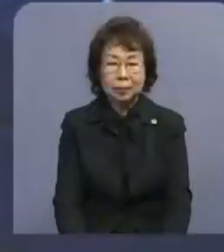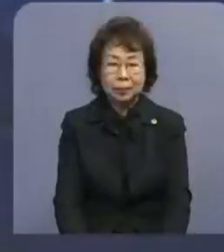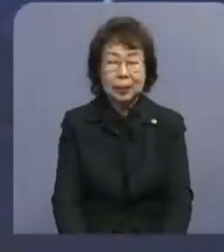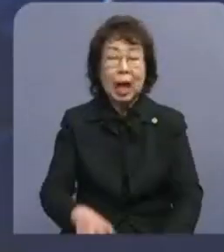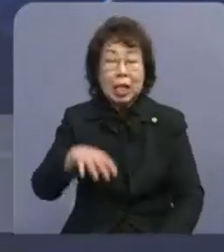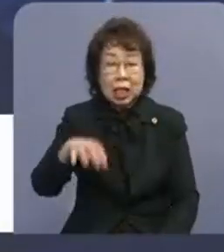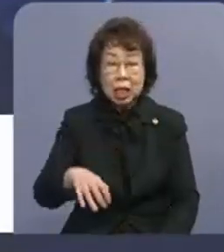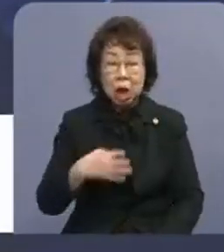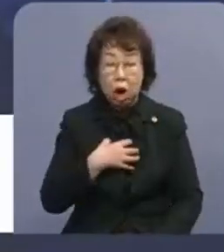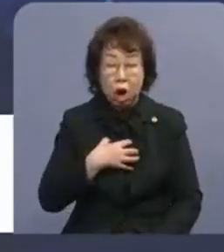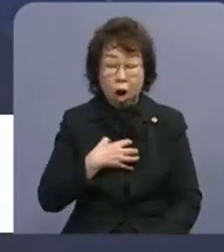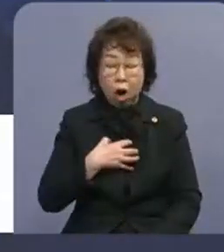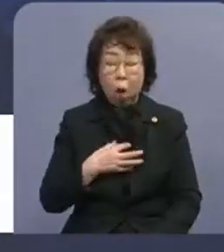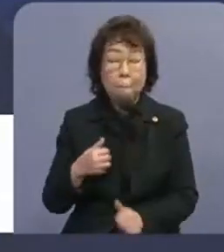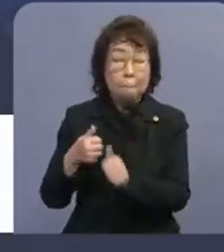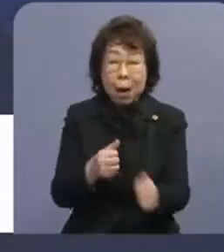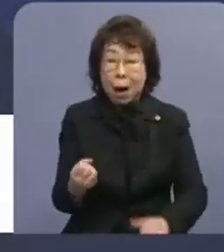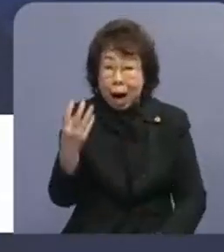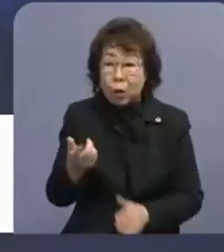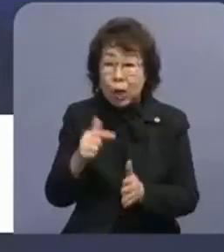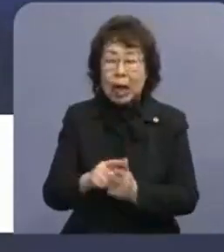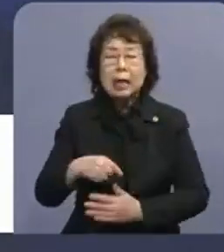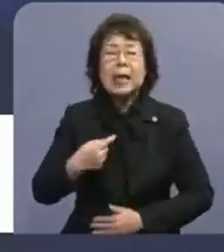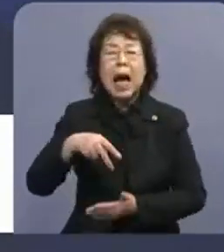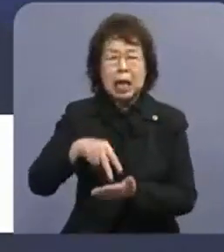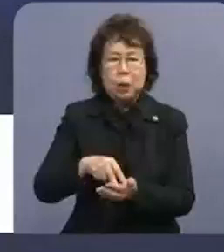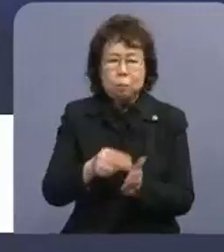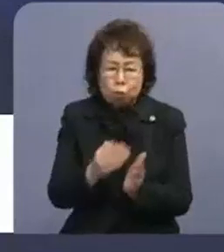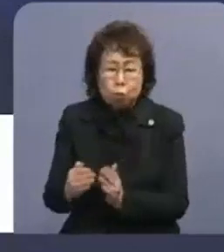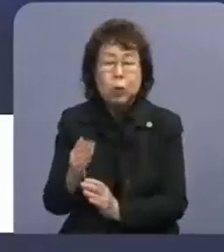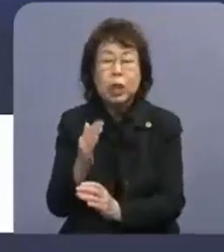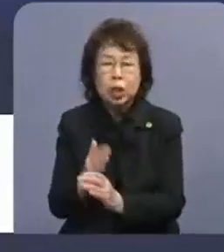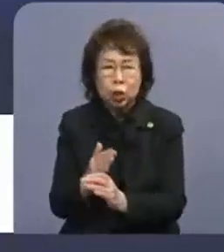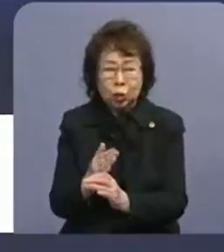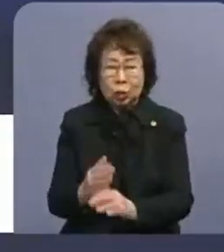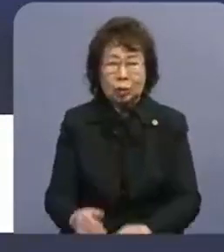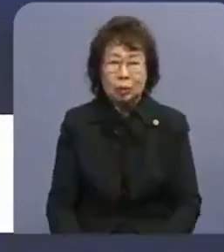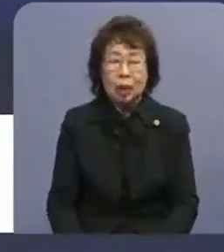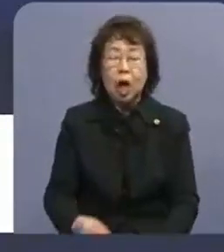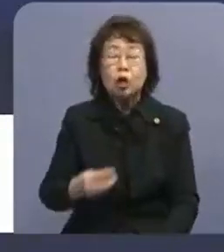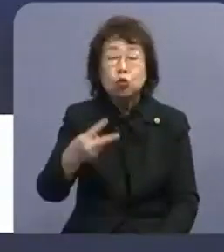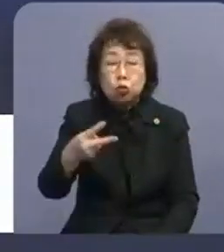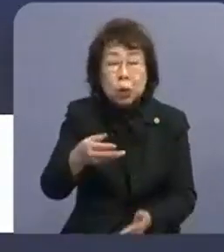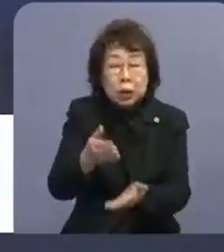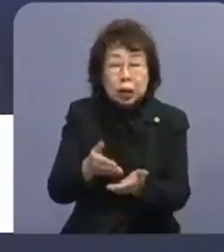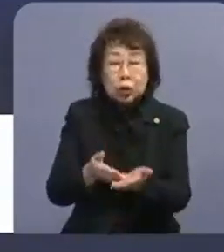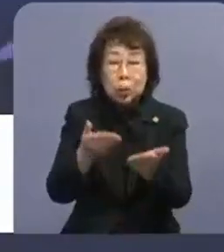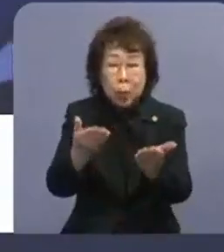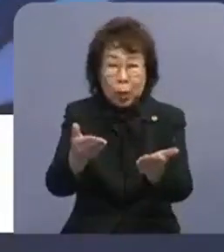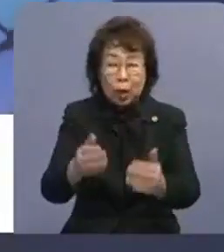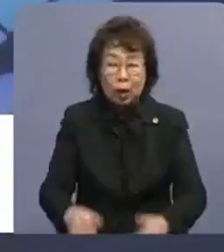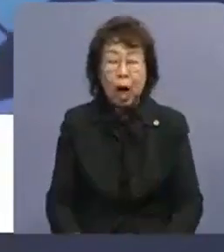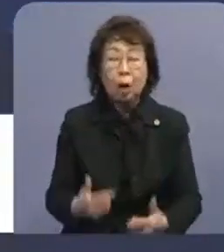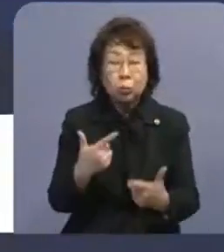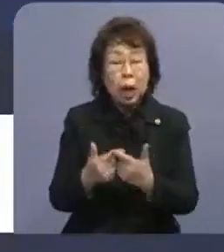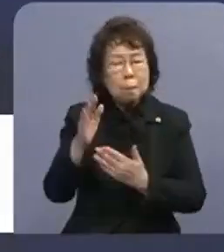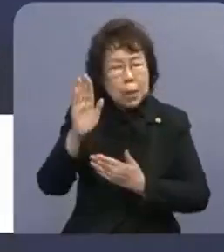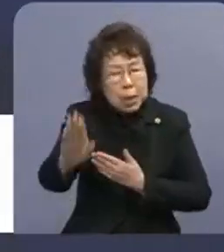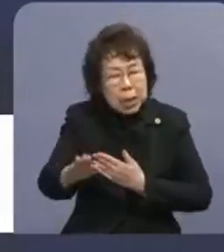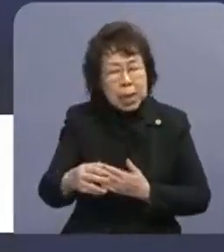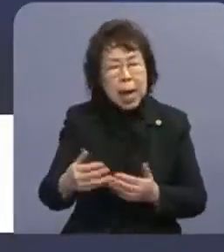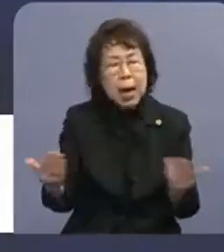지역 위기를 극복하기 위해 지역 자립 방안을 모색하는 연중 기획보도 두 번째 순서로 부산이 미래